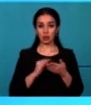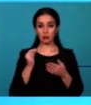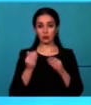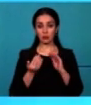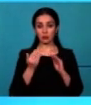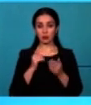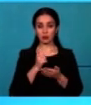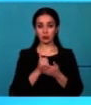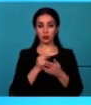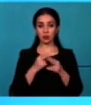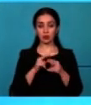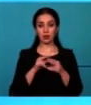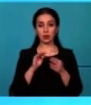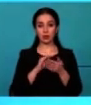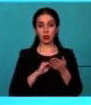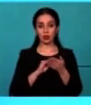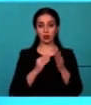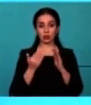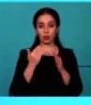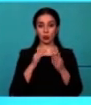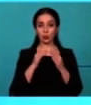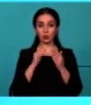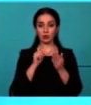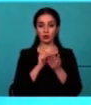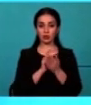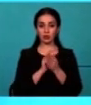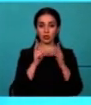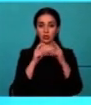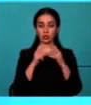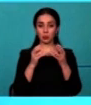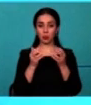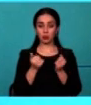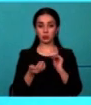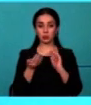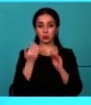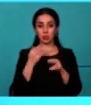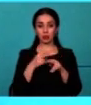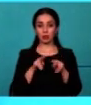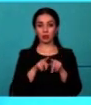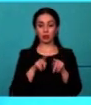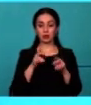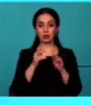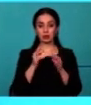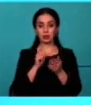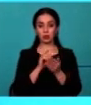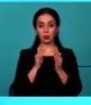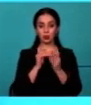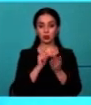oldin o'tilgan mavzudagi uy vazifasini tekshirib olamiz. O'tgan darsda uyga vazifa